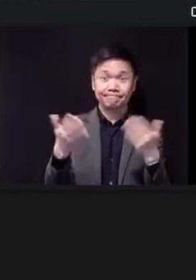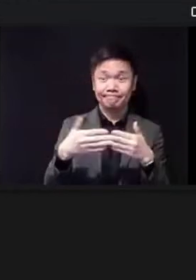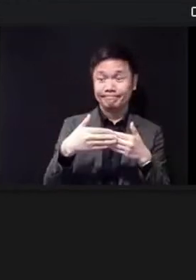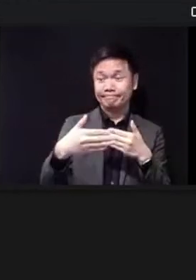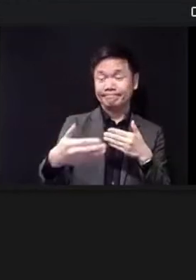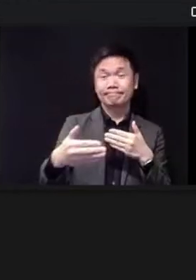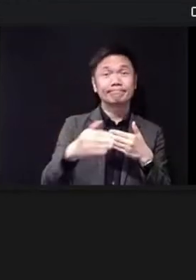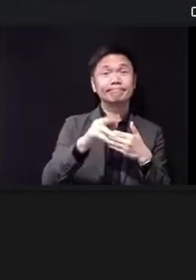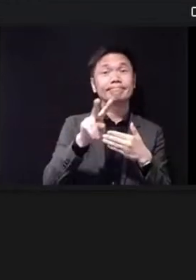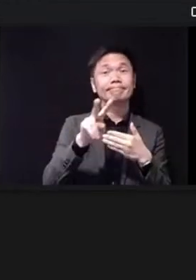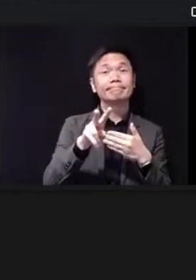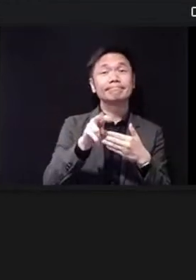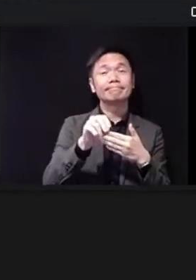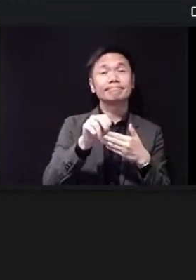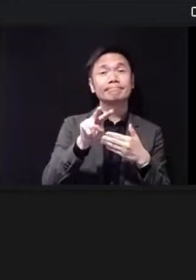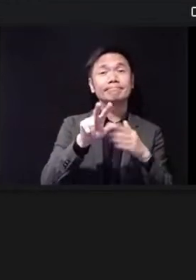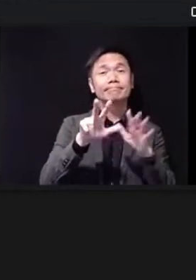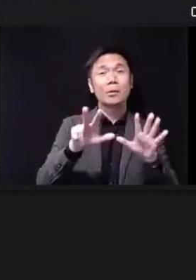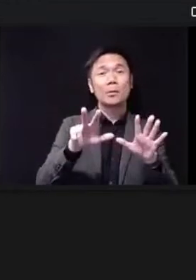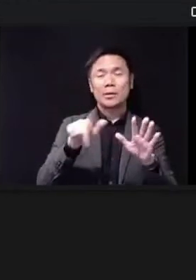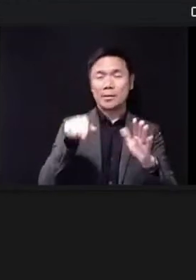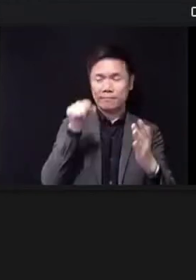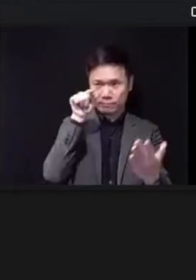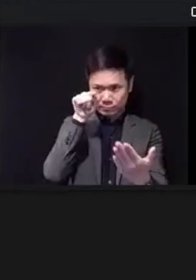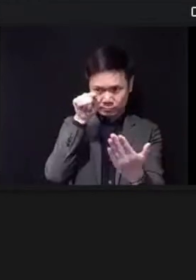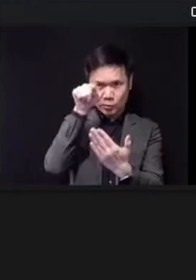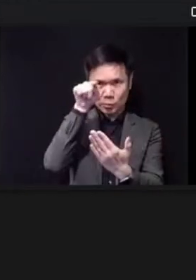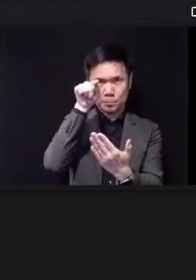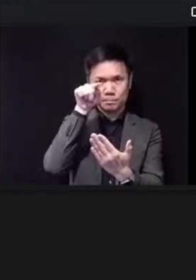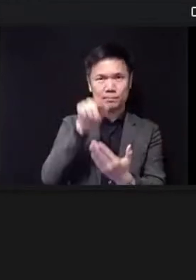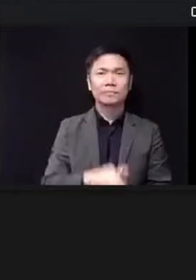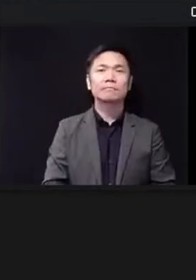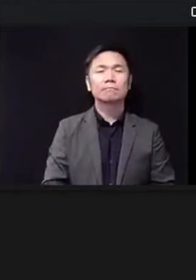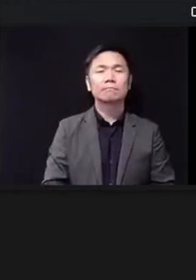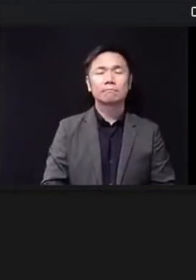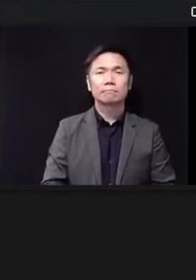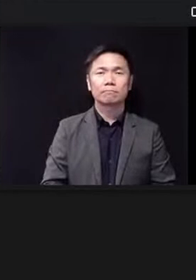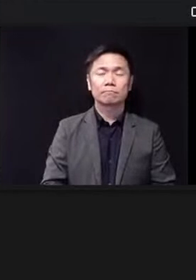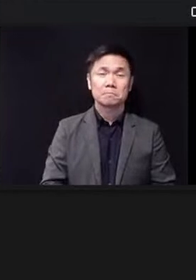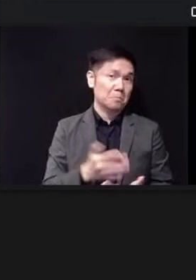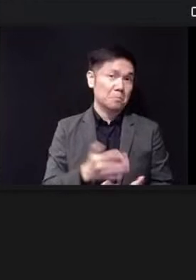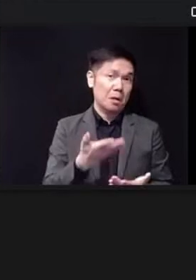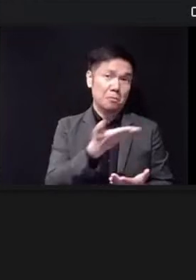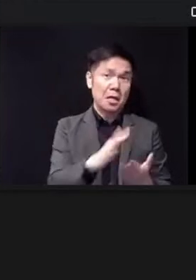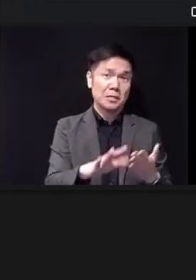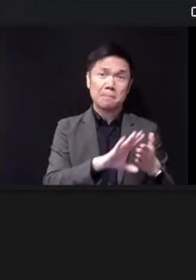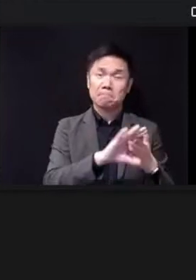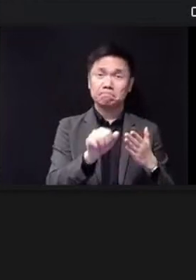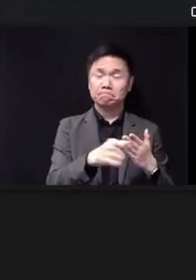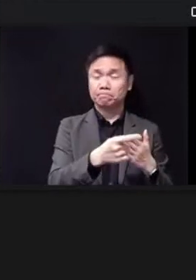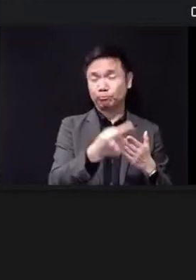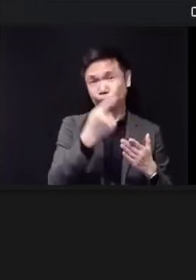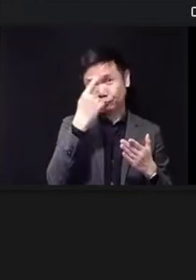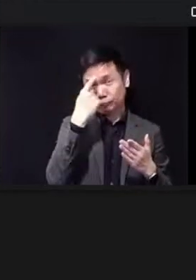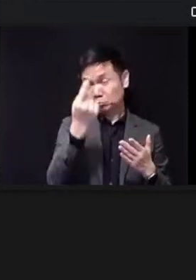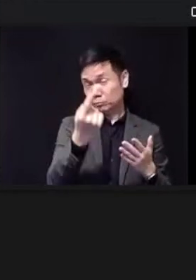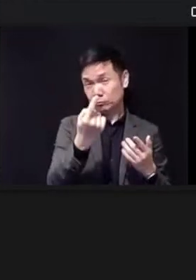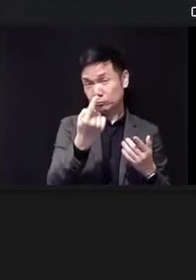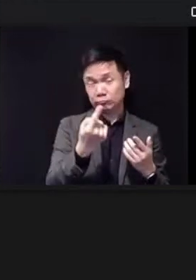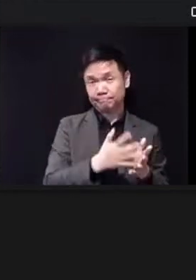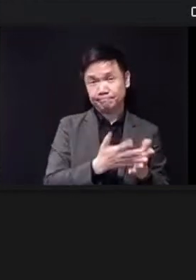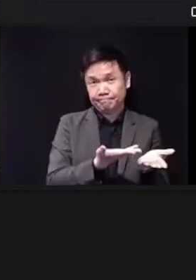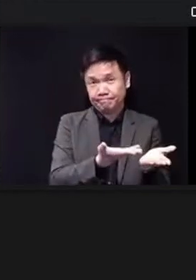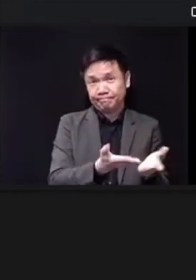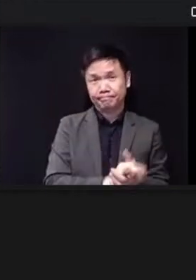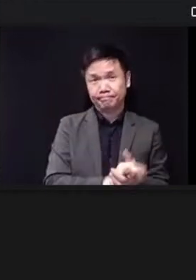и оставить на, собственно, ESCAP возможность к 2028 году самим определить, исходя, как говорит моя коллега из Соединенных